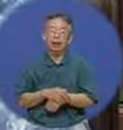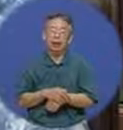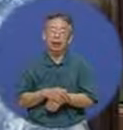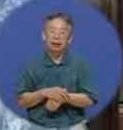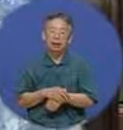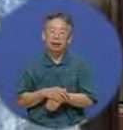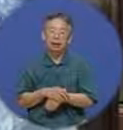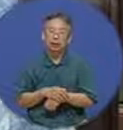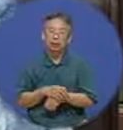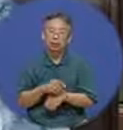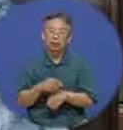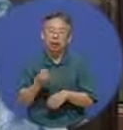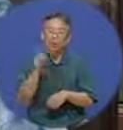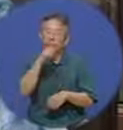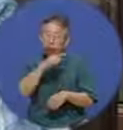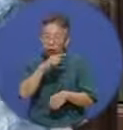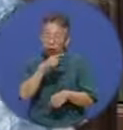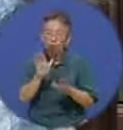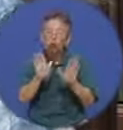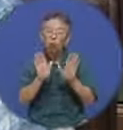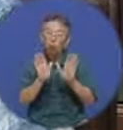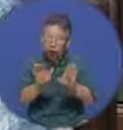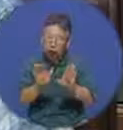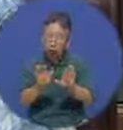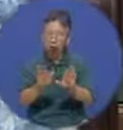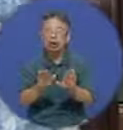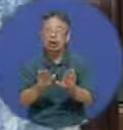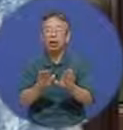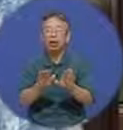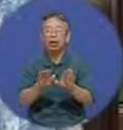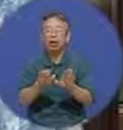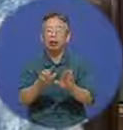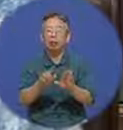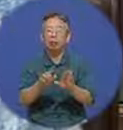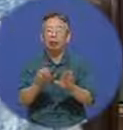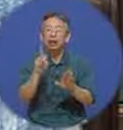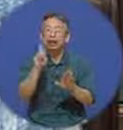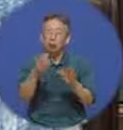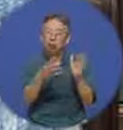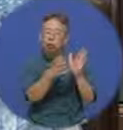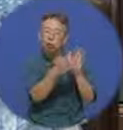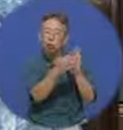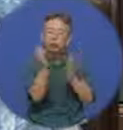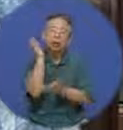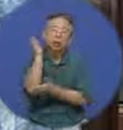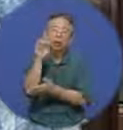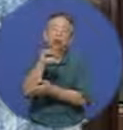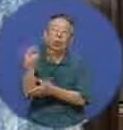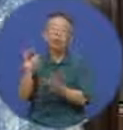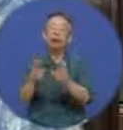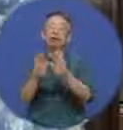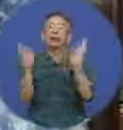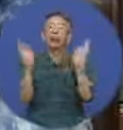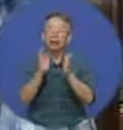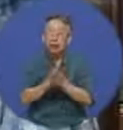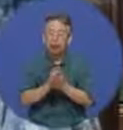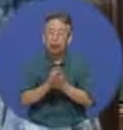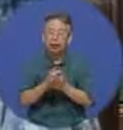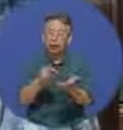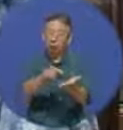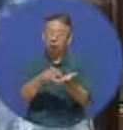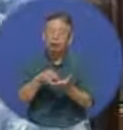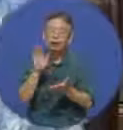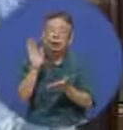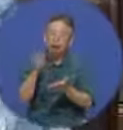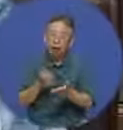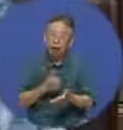防止とかね、はい、そういうものについて、その、まあ、一つのモデル講座を開いといて、 はい、 で申し込みがあったら